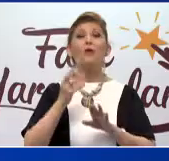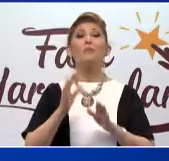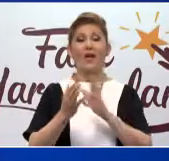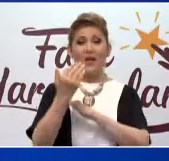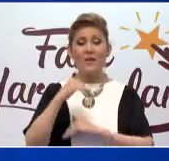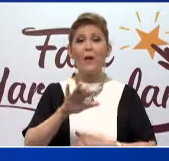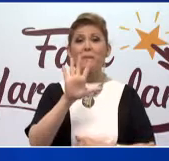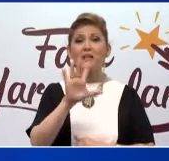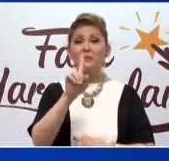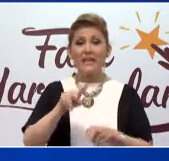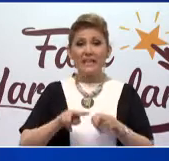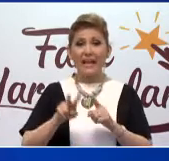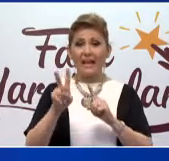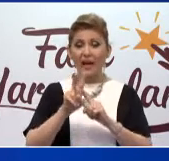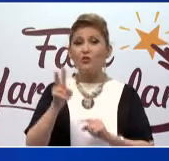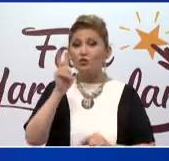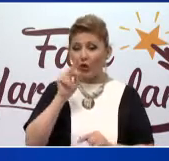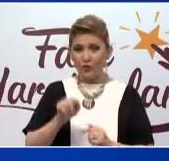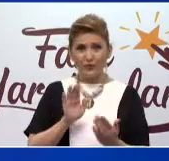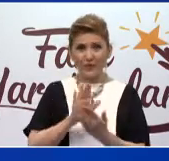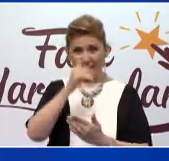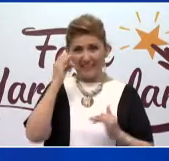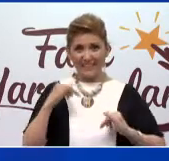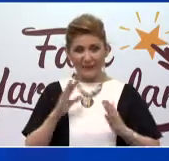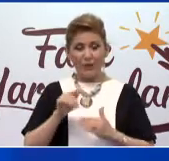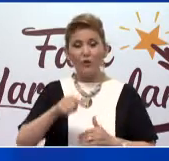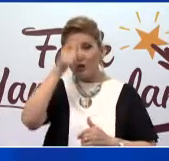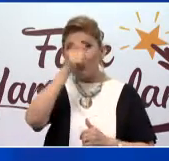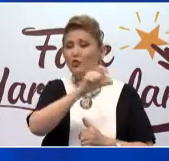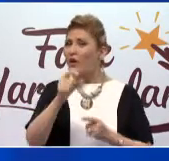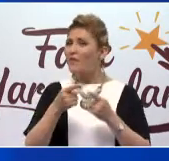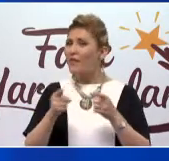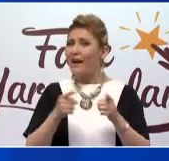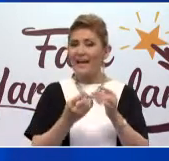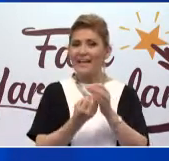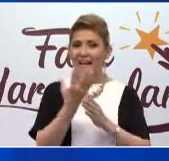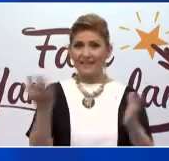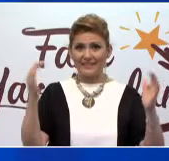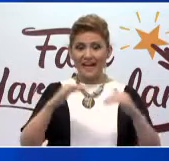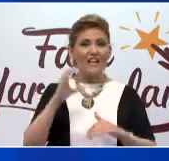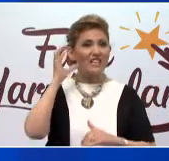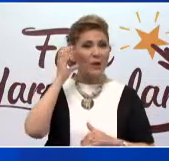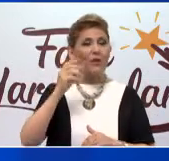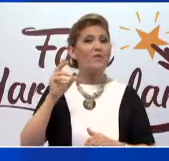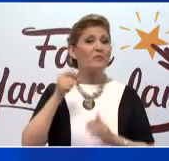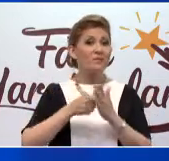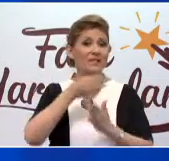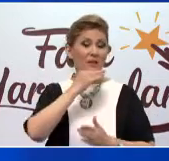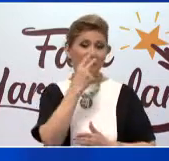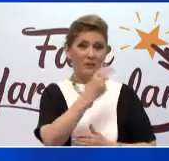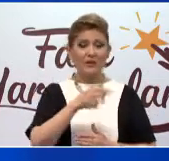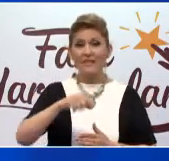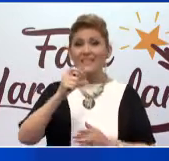sonundaki son programında Türkiye'nin fark yaratanlarını ekrana getiriyoruz. Sabancı Vakfı Fark Yaratanlar programını bu yıl CNN